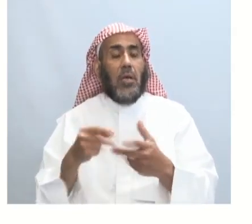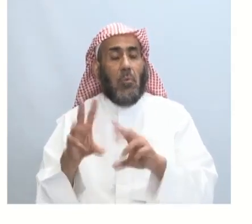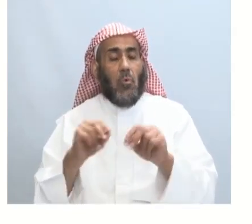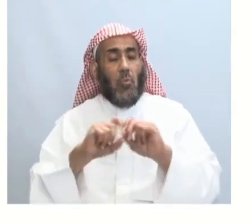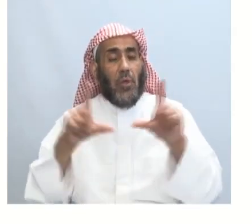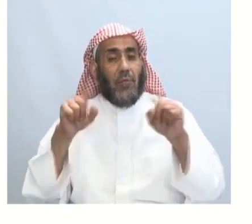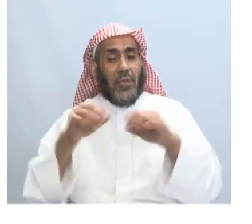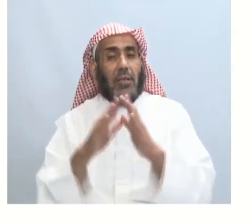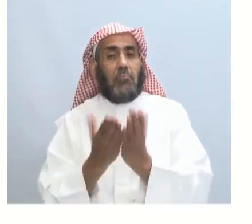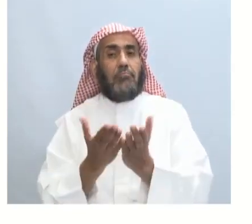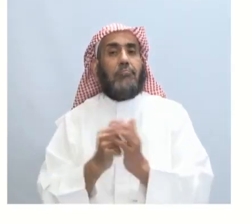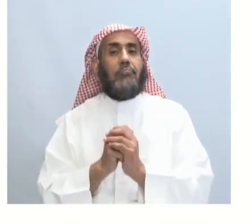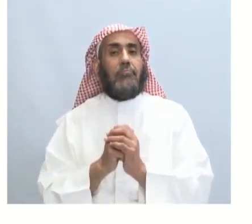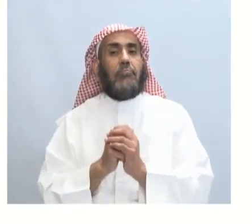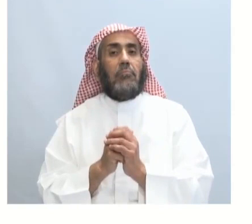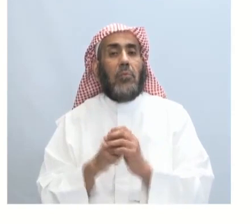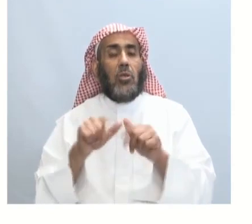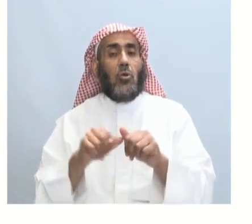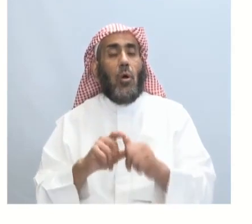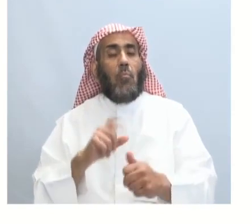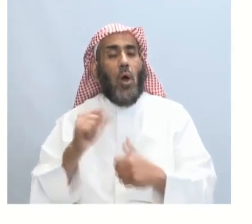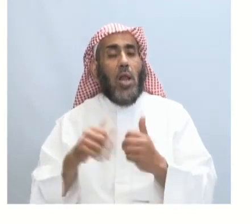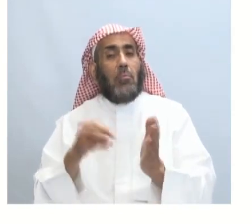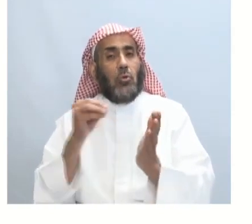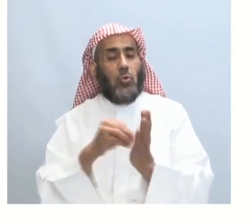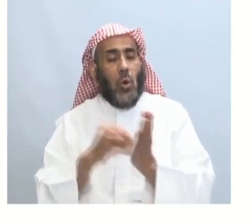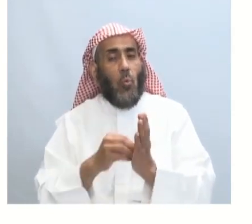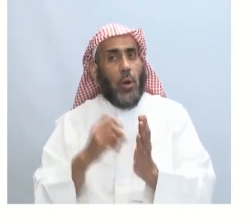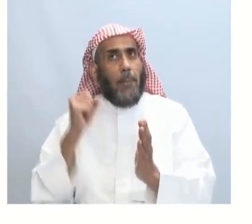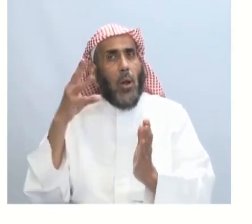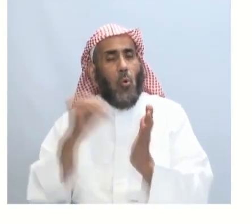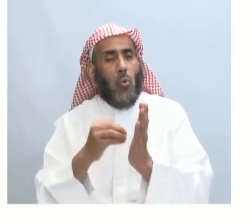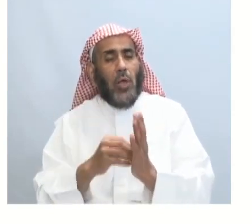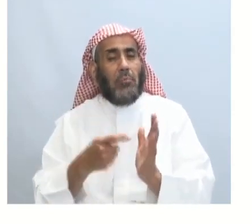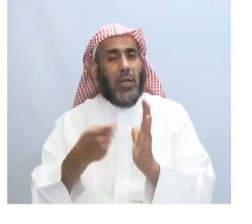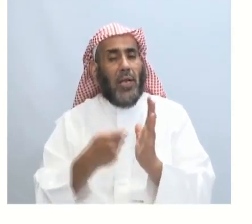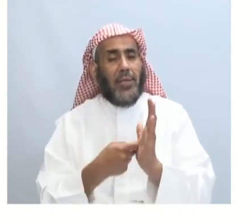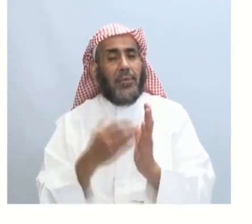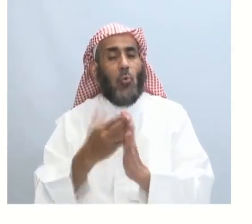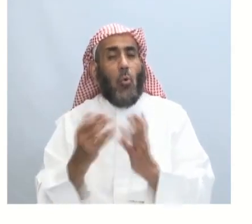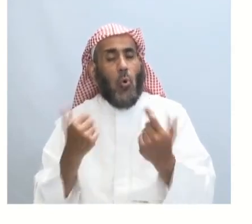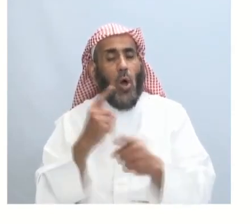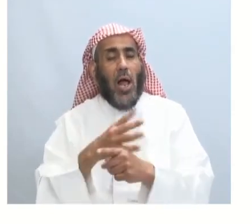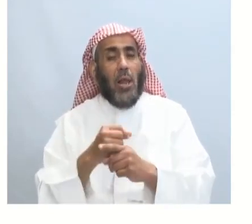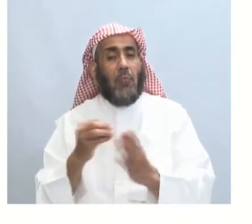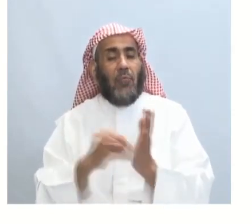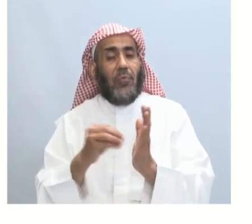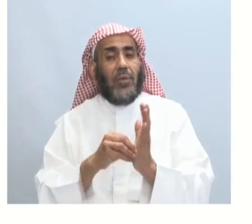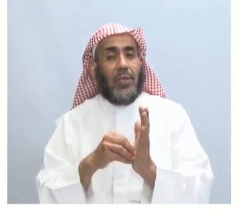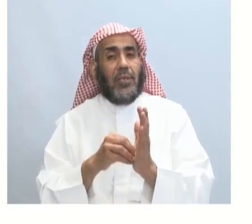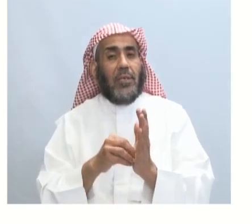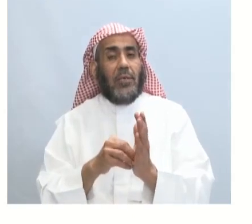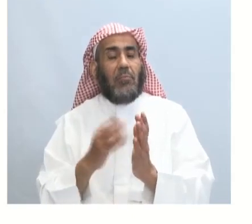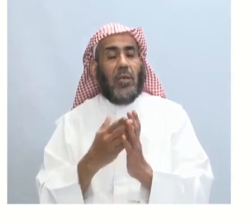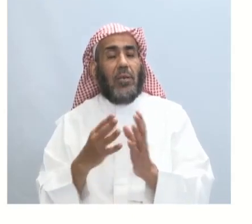موضح عندكم في الكتاب الان اريد منك ان تدون ملحوظات من خلال ما ذكر عندكم في